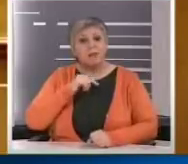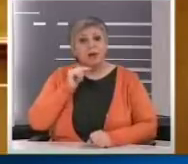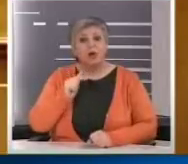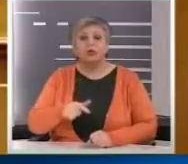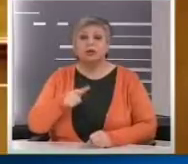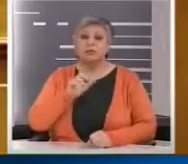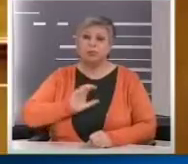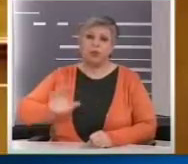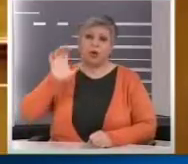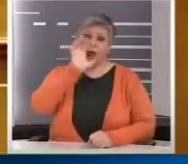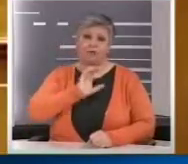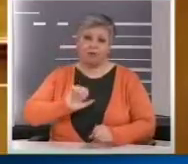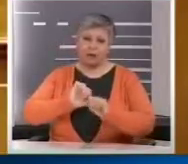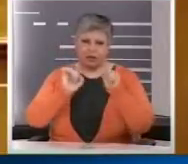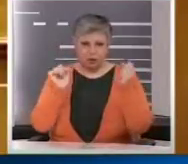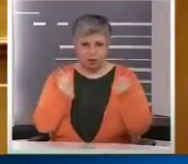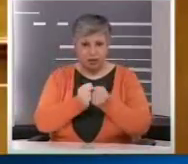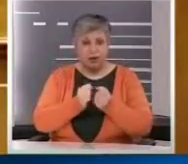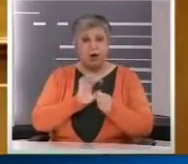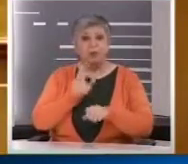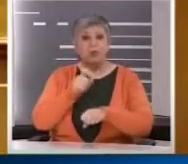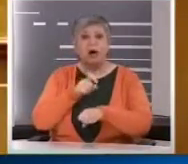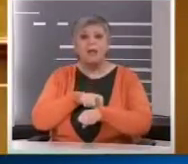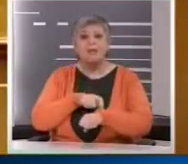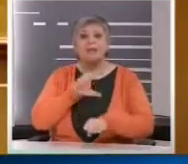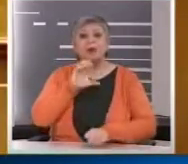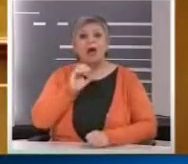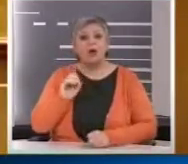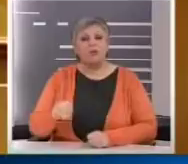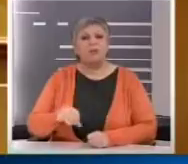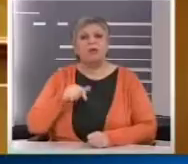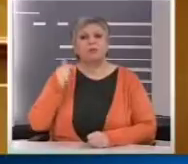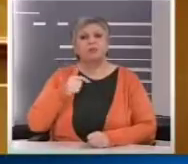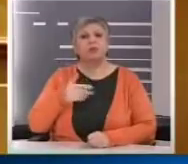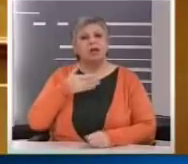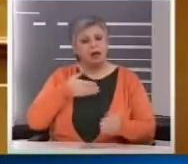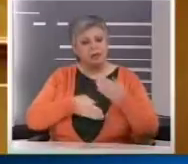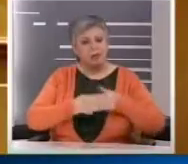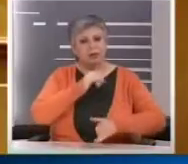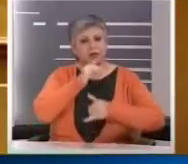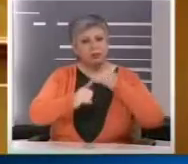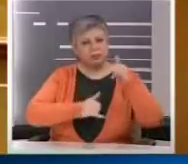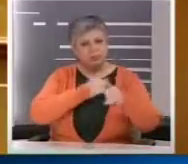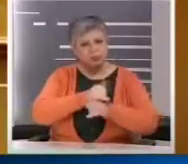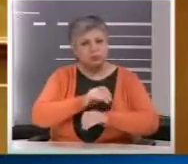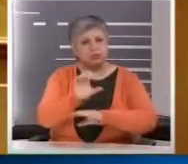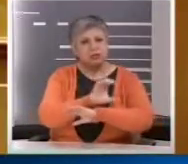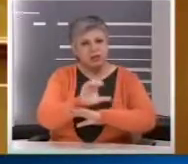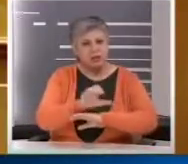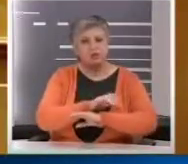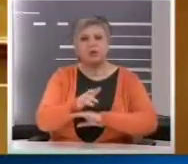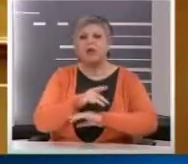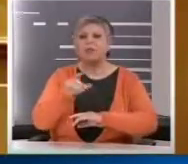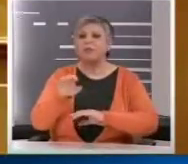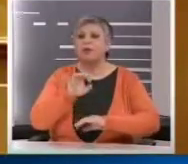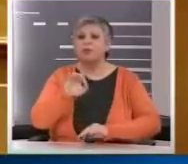συνέδριο, αυτό που κάνει ο ΕΟΠΗ με την ηλεκτρονική υποβολή, τα συγκεκριμένα φυσικά παραστατικά, το δειγματοληπτικό έλεγχο των